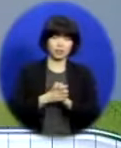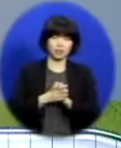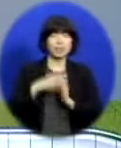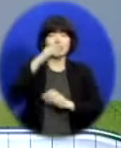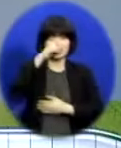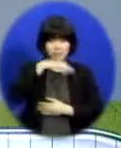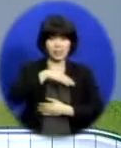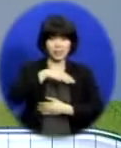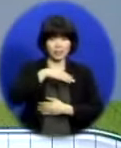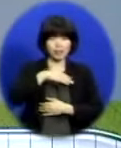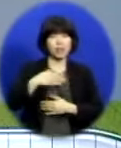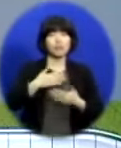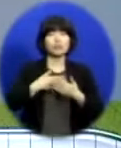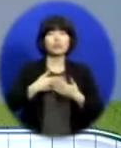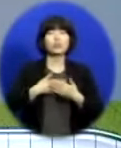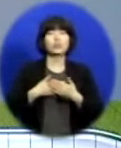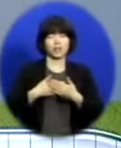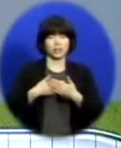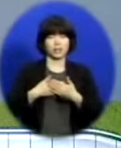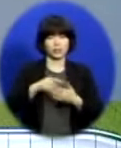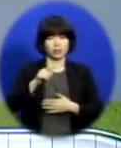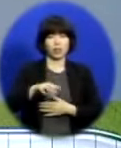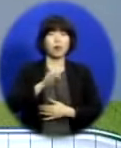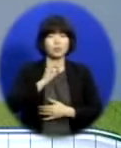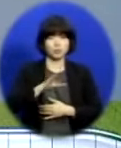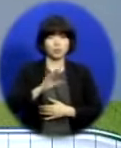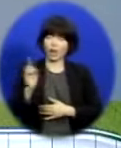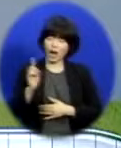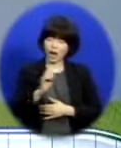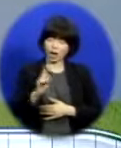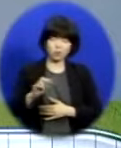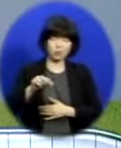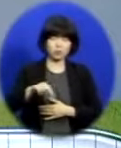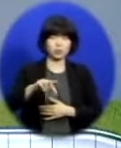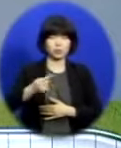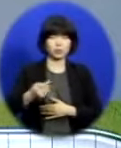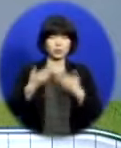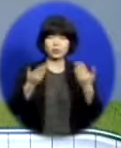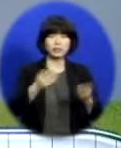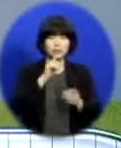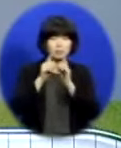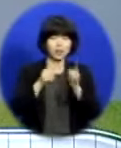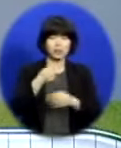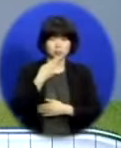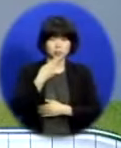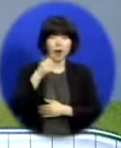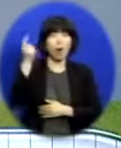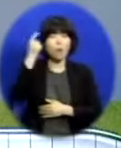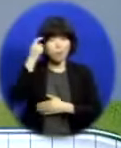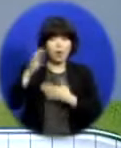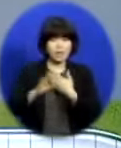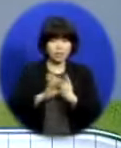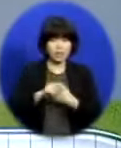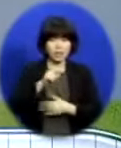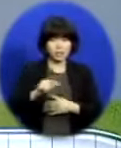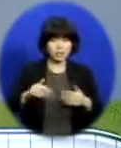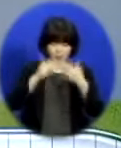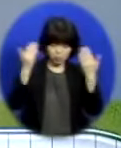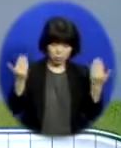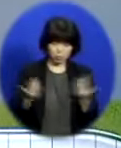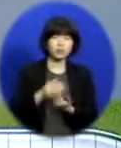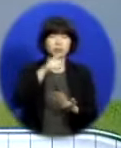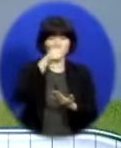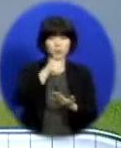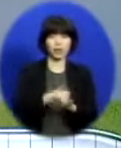그저 두렵다는 것 밖에는 아무것도 드릴 수 있는 말씀이 없습니다 왜냐하면 그 모든